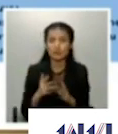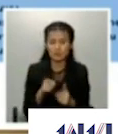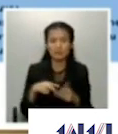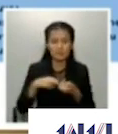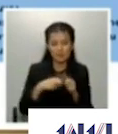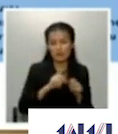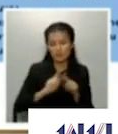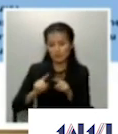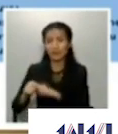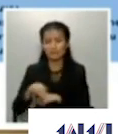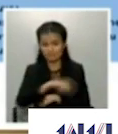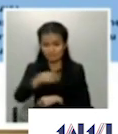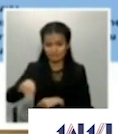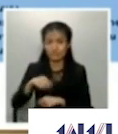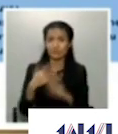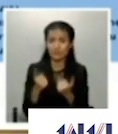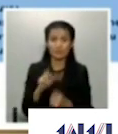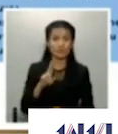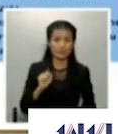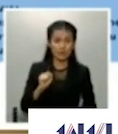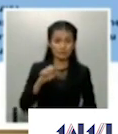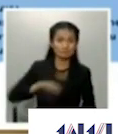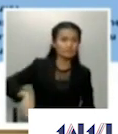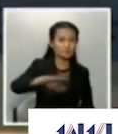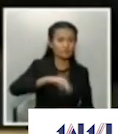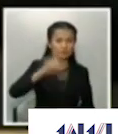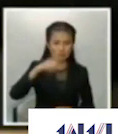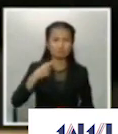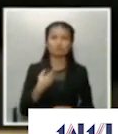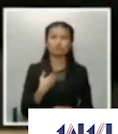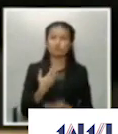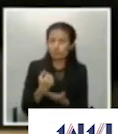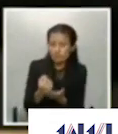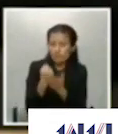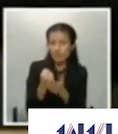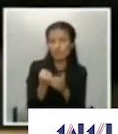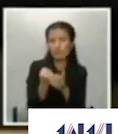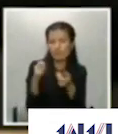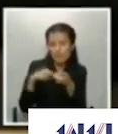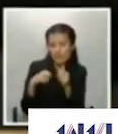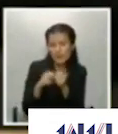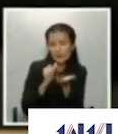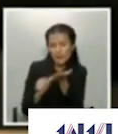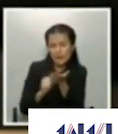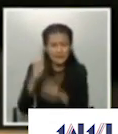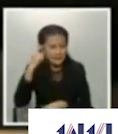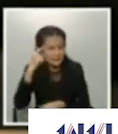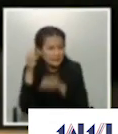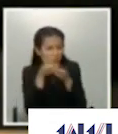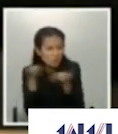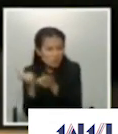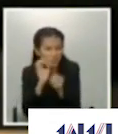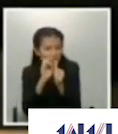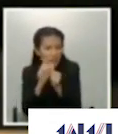ชิกผู้มีเกียรติว่าสภาแห่งนี้จะต้องช่วยกันเสนอแนะแก้ไขปัญหาในการที่ได้รับมอบหม